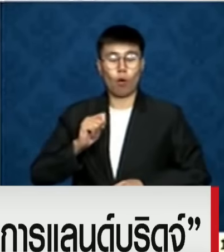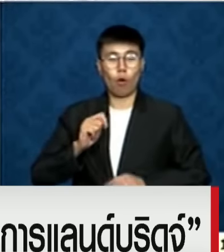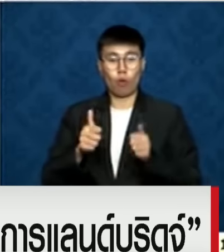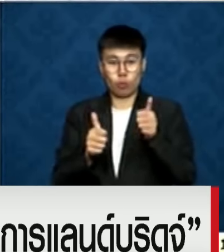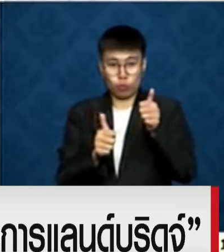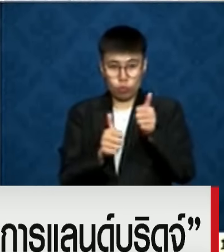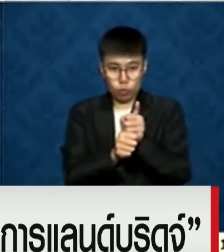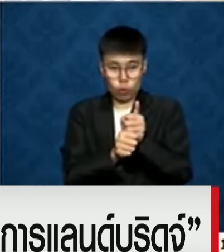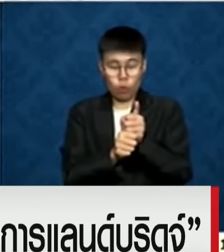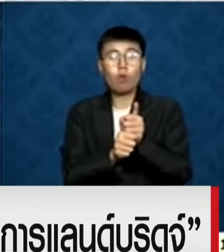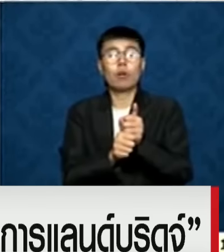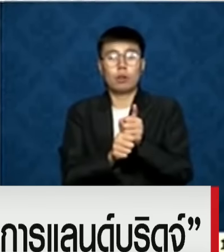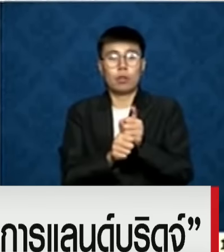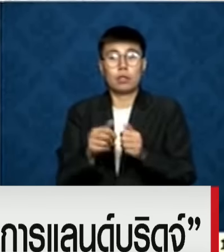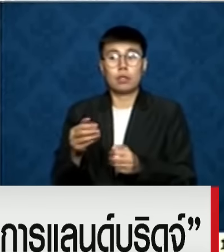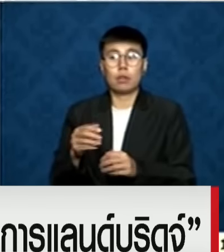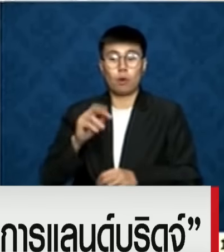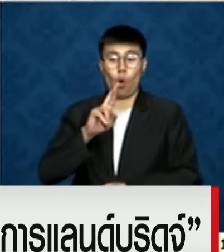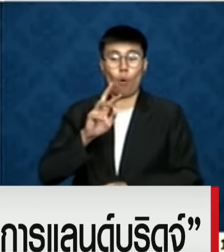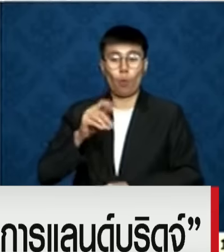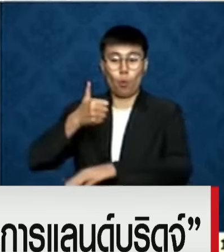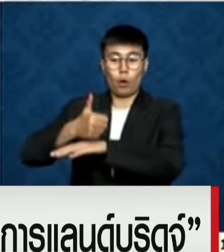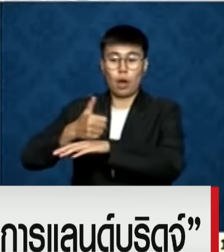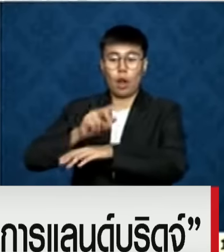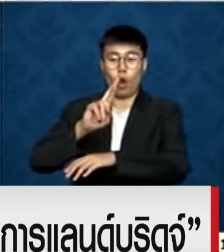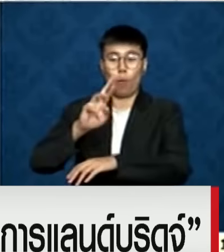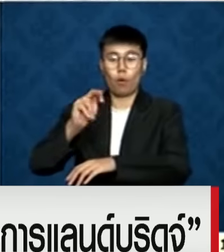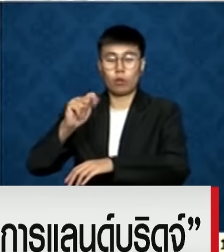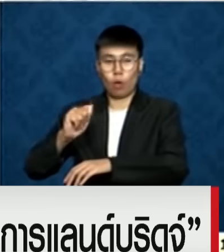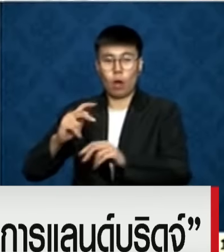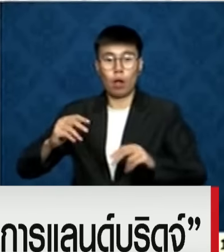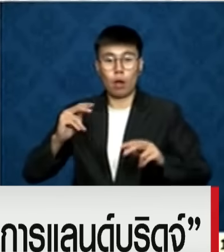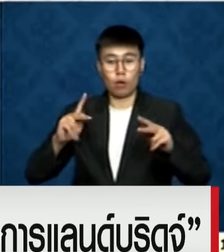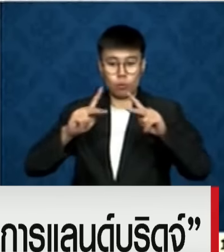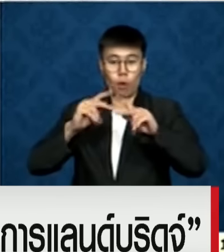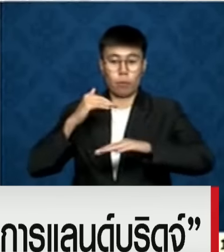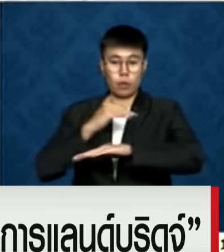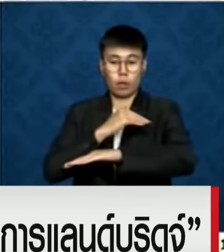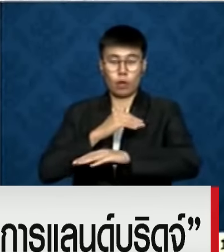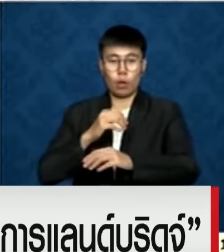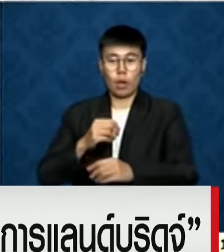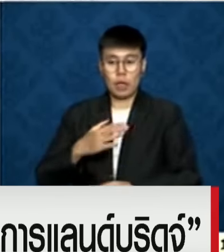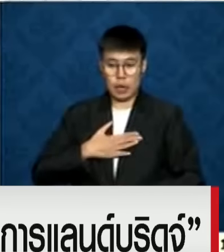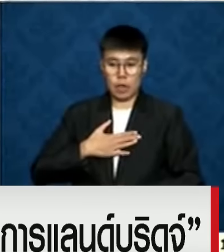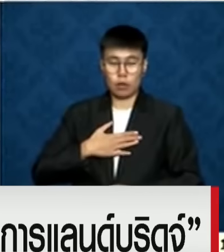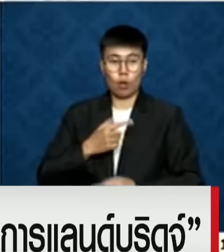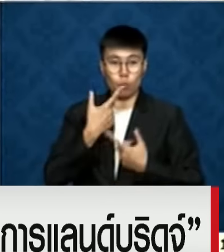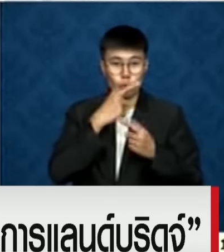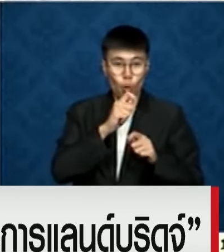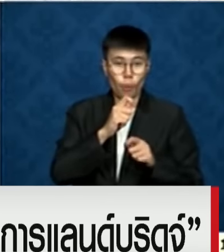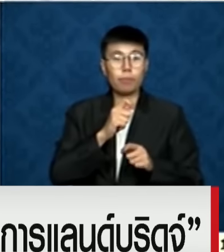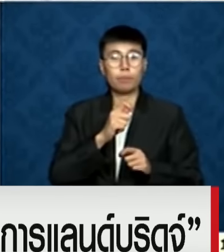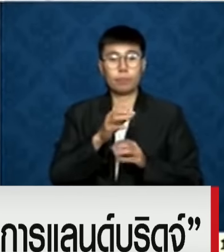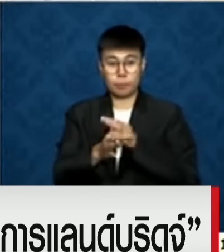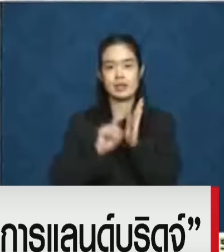การตอบรับและได้รับความสนใจจากนักลงทุนเป็นอย่างมากก็แน่นอนถูกมองว่านี่คือกระทู้ชงดูกระทู้ฟาด